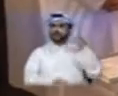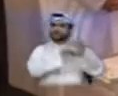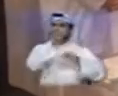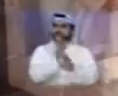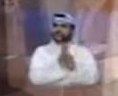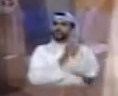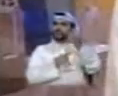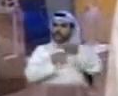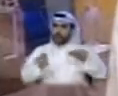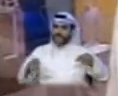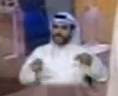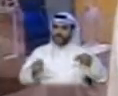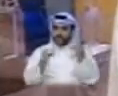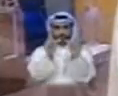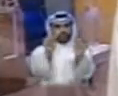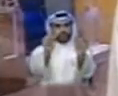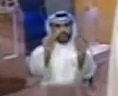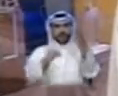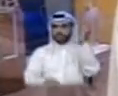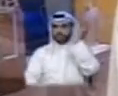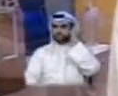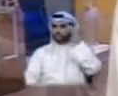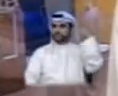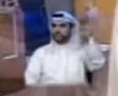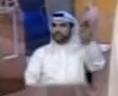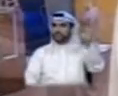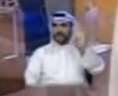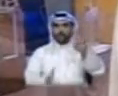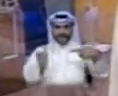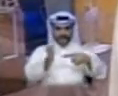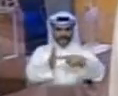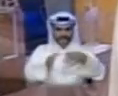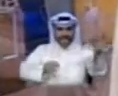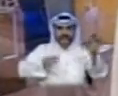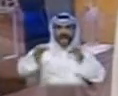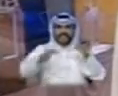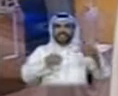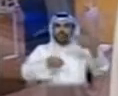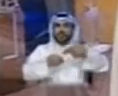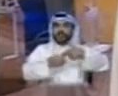وتقدمها. طلبة وطالبات كلية الهندسة والبترول هم مستقبل الكويت.